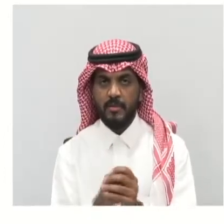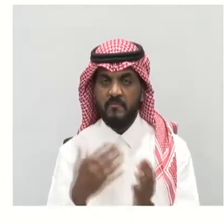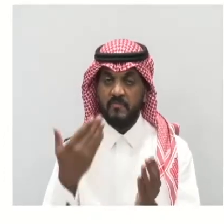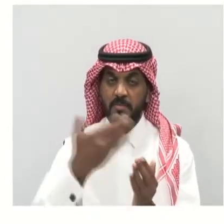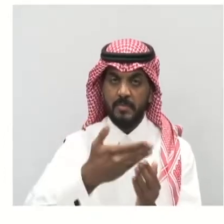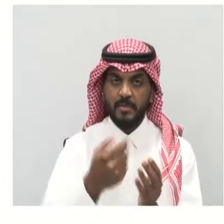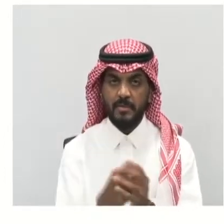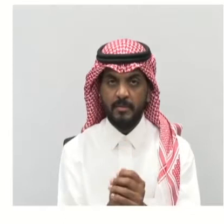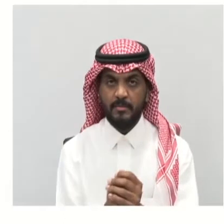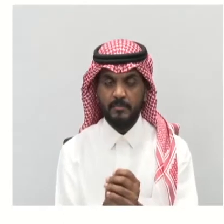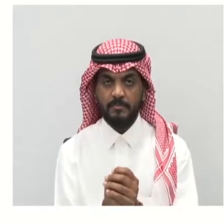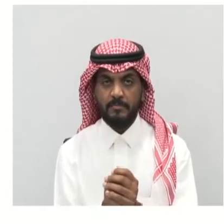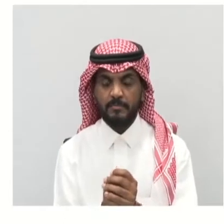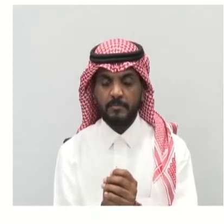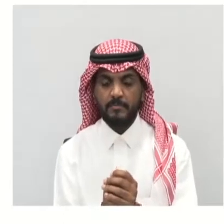فيما يأتي.